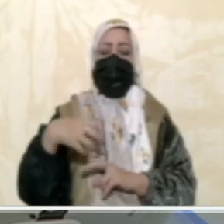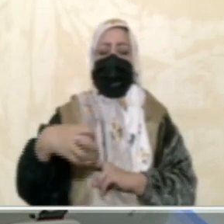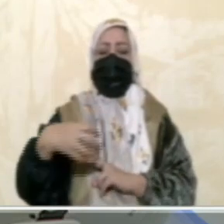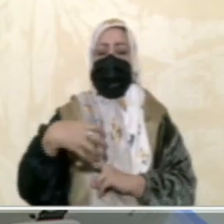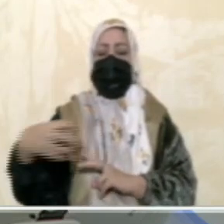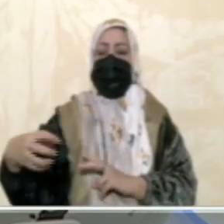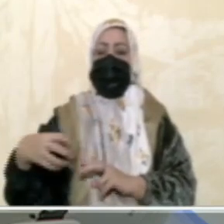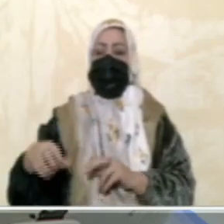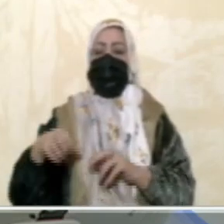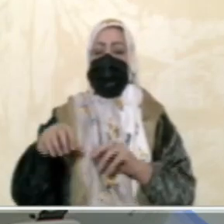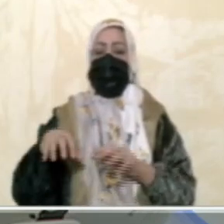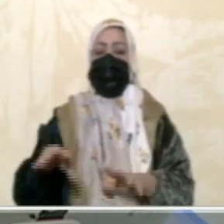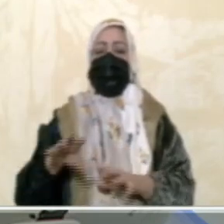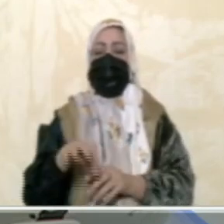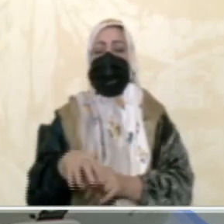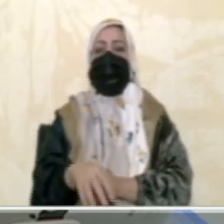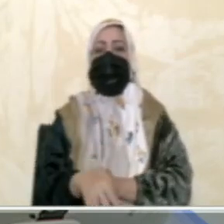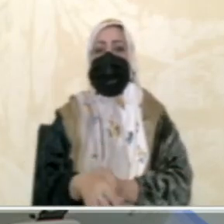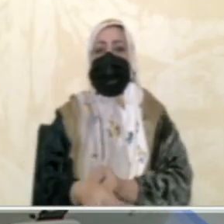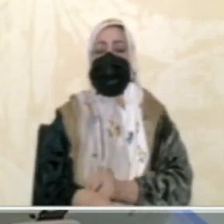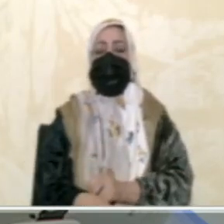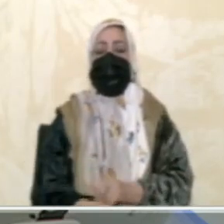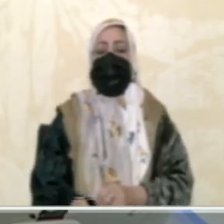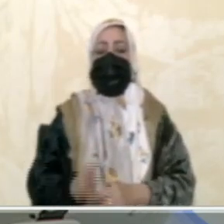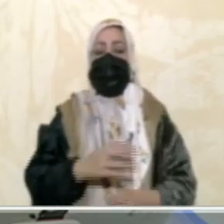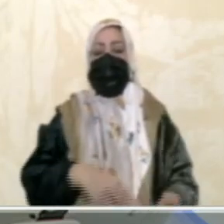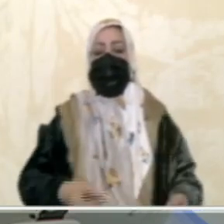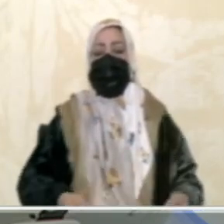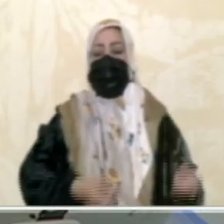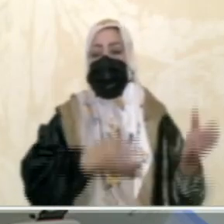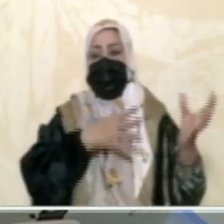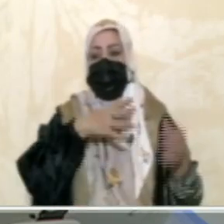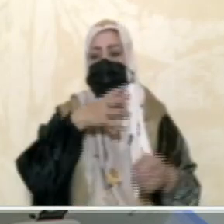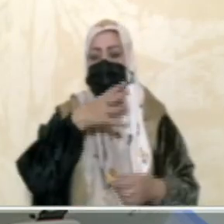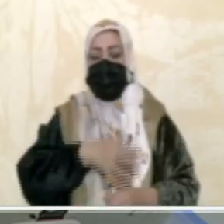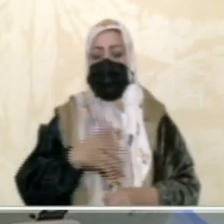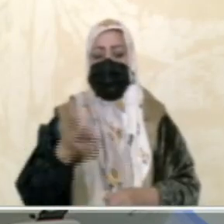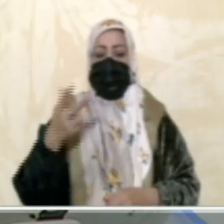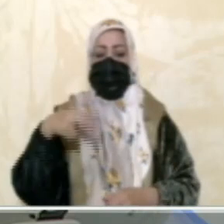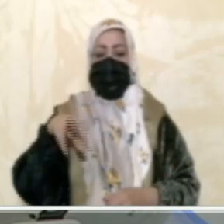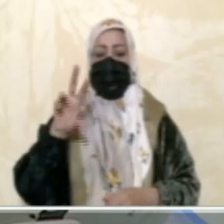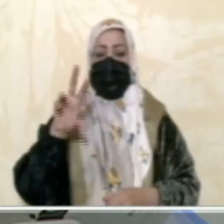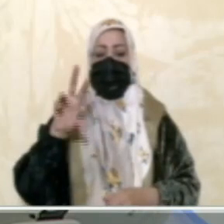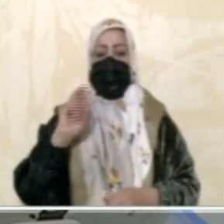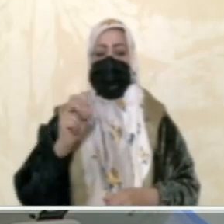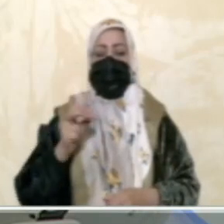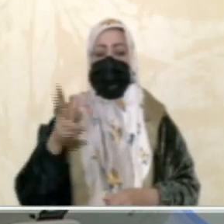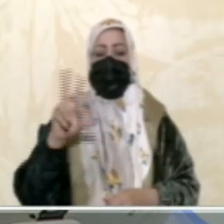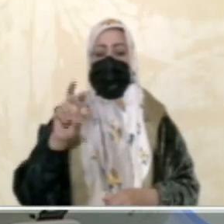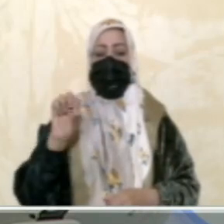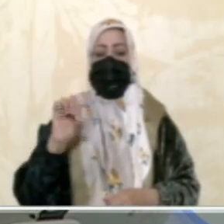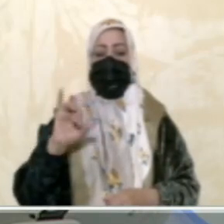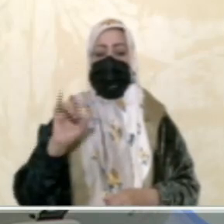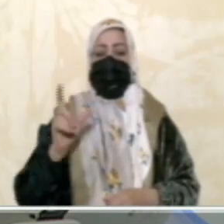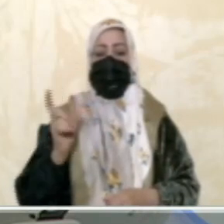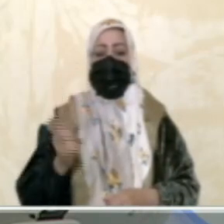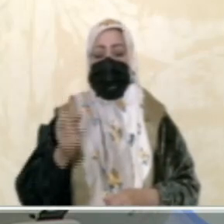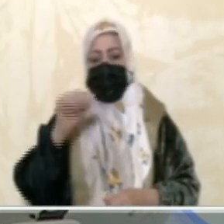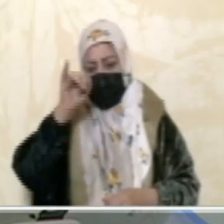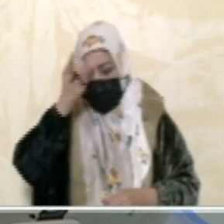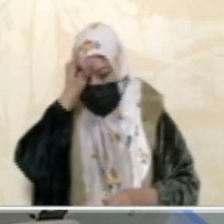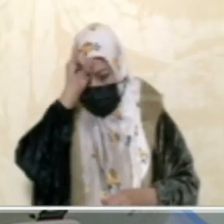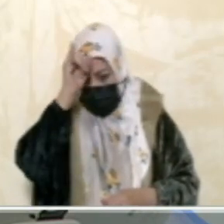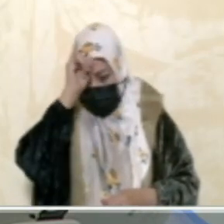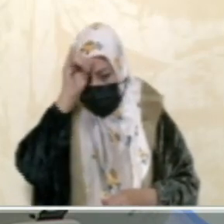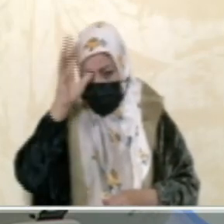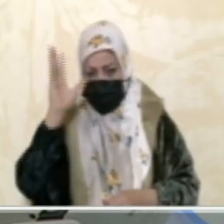دفعه الشيخ المهدي الشوماني رحمه الله من مسلاته والشيخ عمران الشيخ